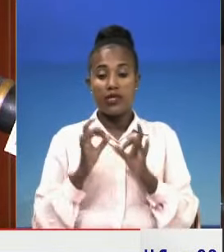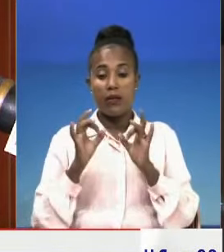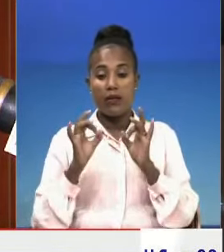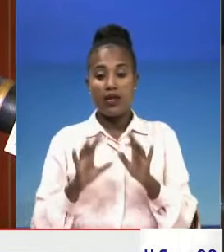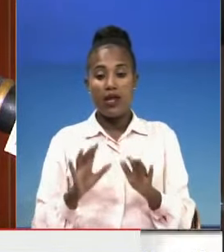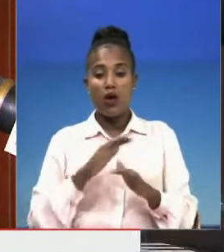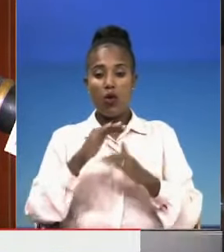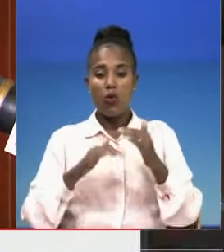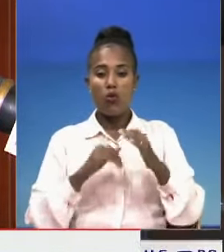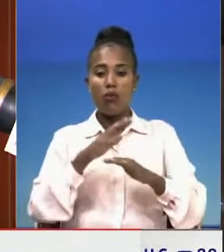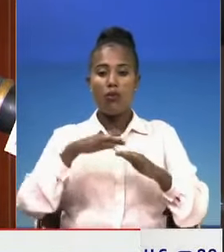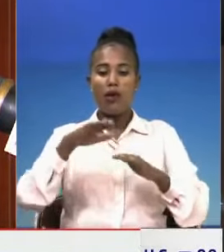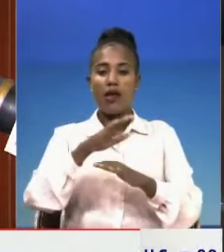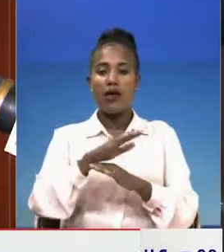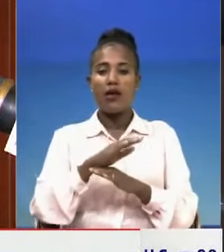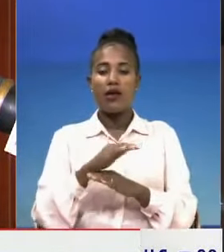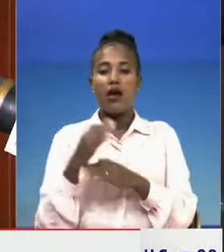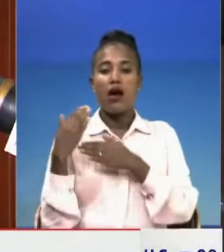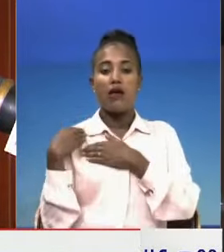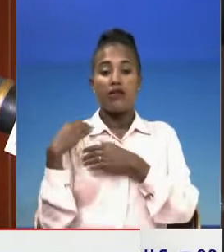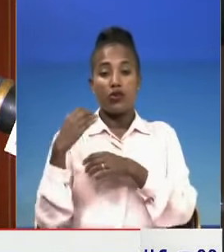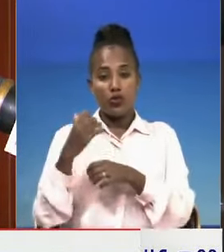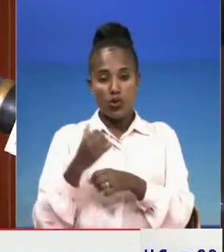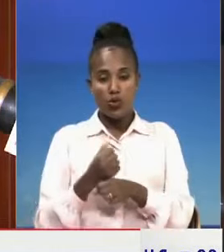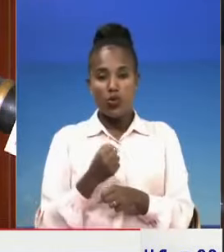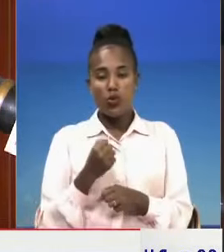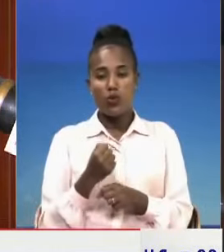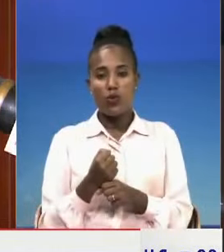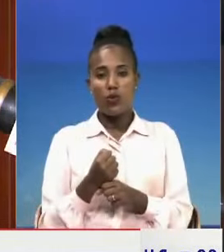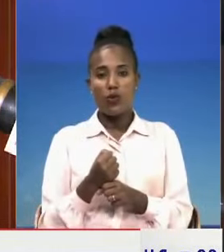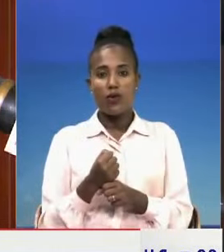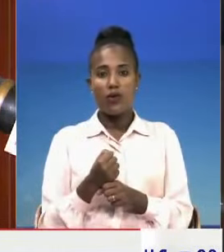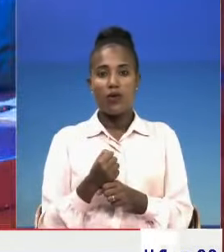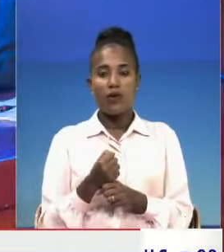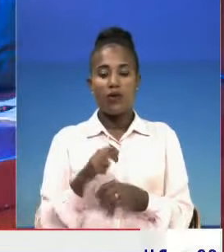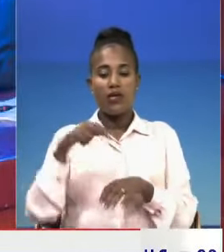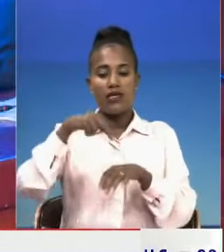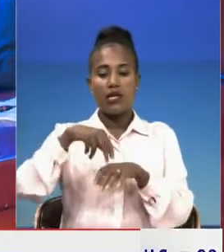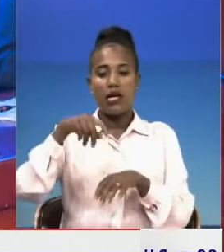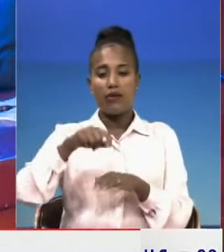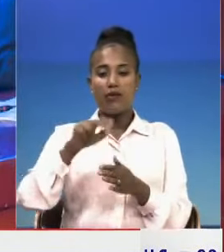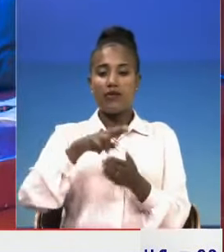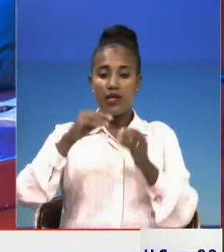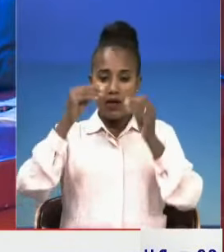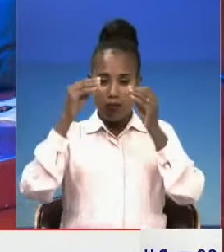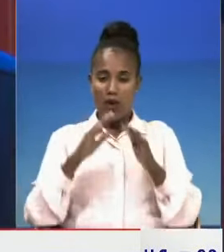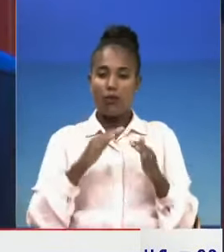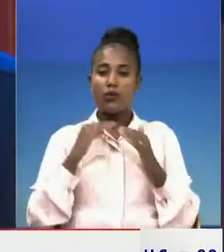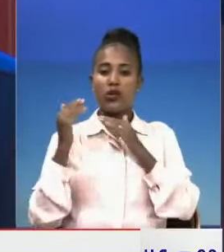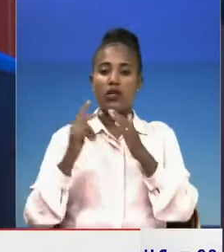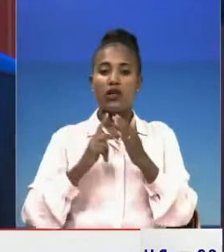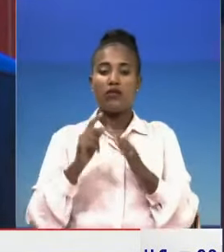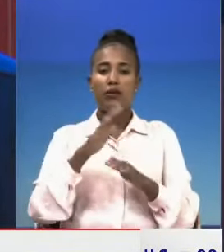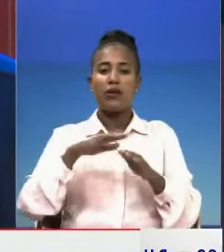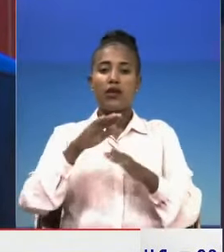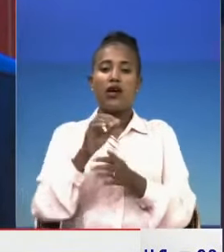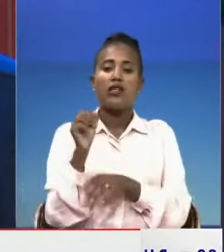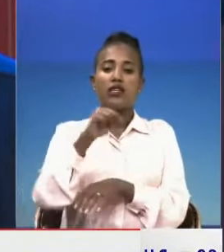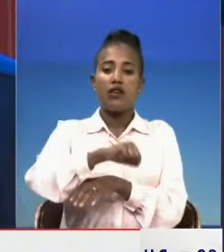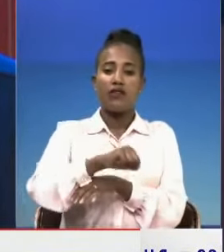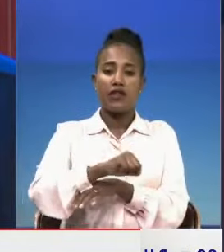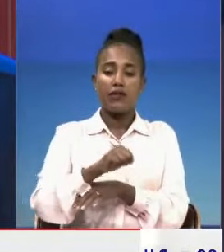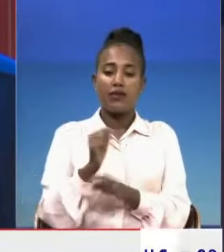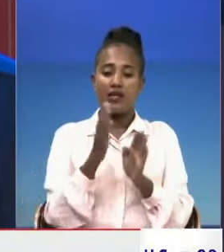ስለሚጠላ ከሁሉም በላይ ድርብ ኃላፊነት ወስዶ መነሳት አለበት። የዩኒቨርሲቲ ምሁራን መስዋዕትነት ከፍለው ለበለጠ